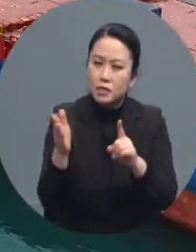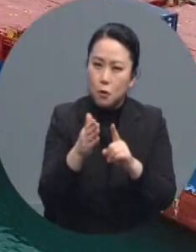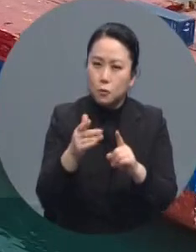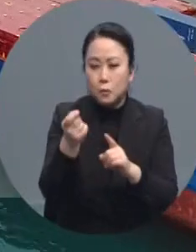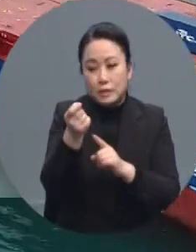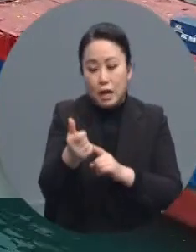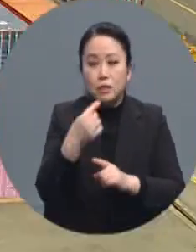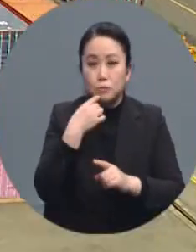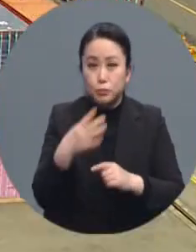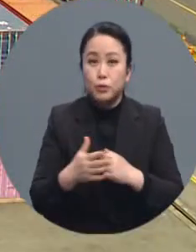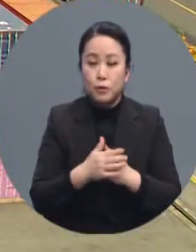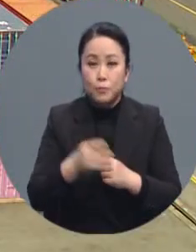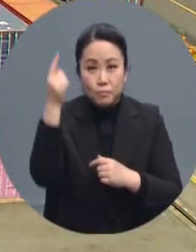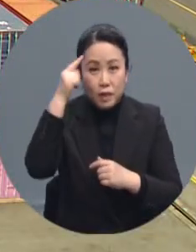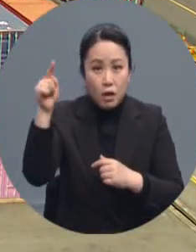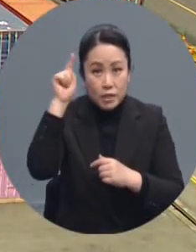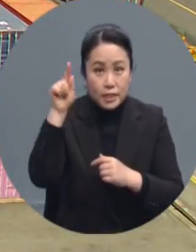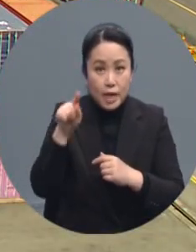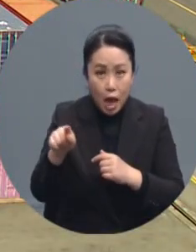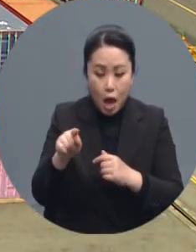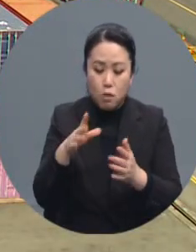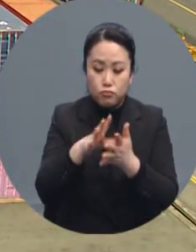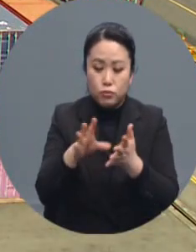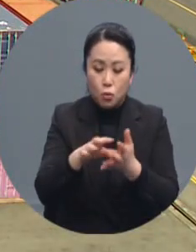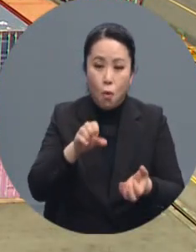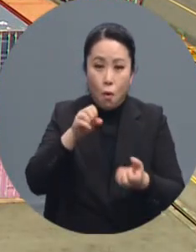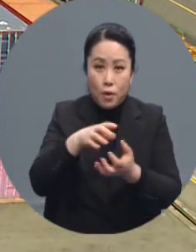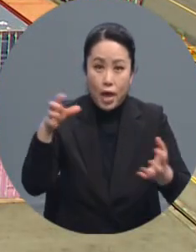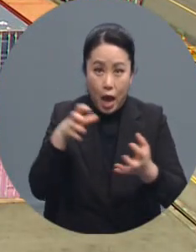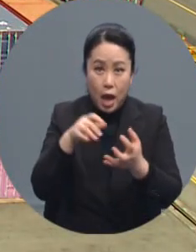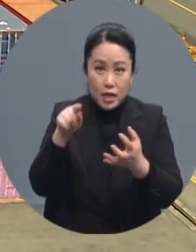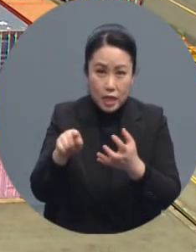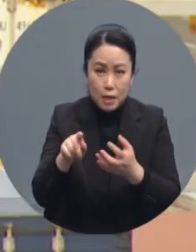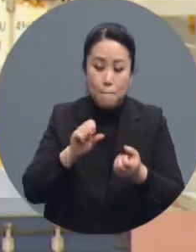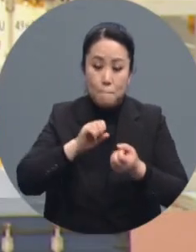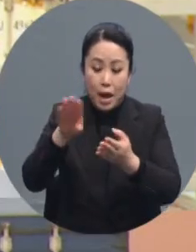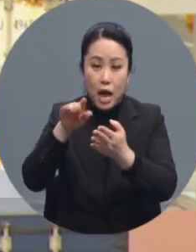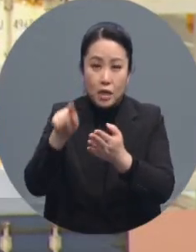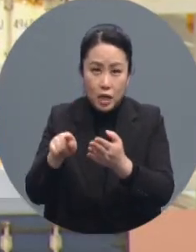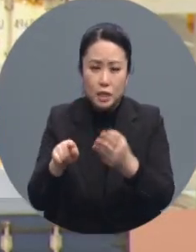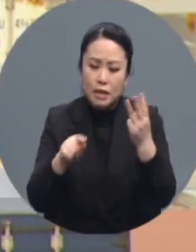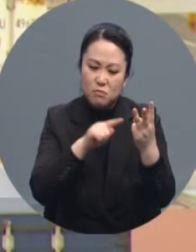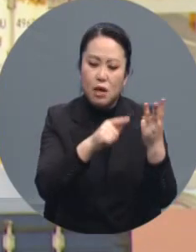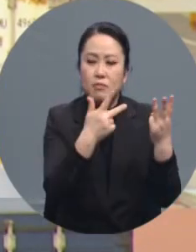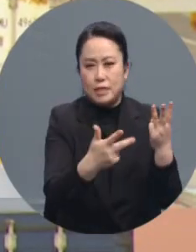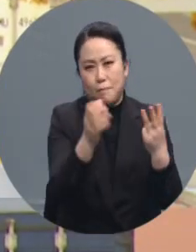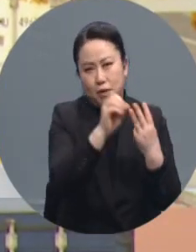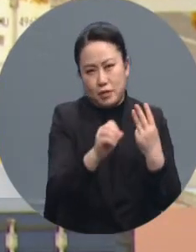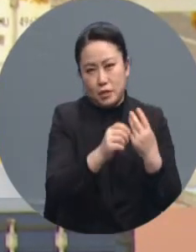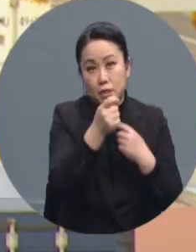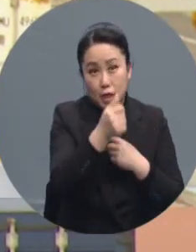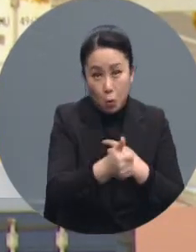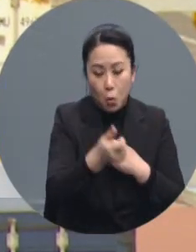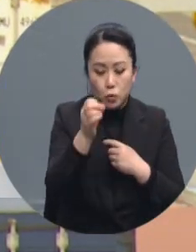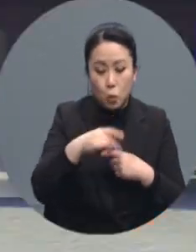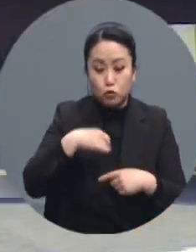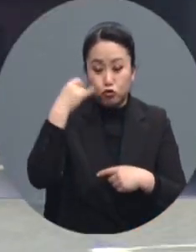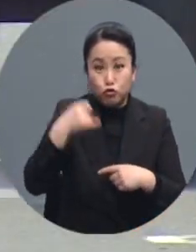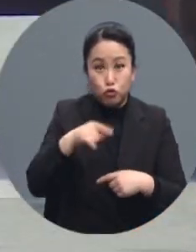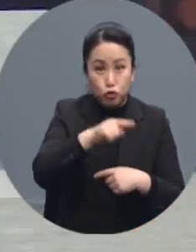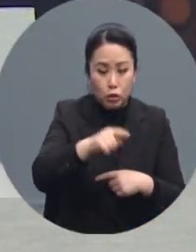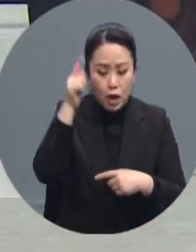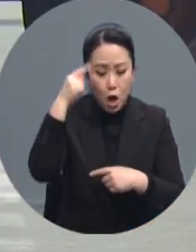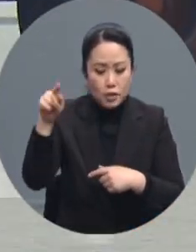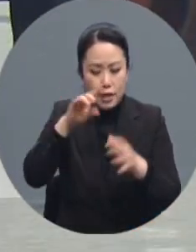차지하는 러시아 물동량 비중이 3.7%로 작은 데다 중국 화주들이 계속해서 러시아와 무역을 하면서 그 일부가